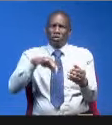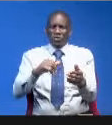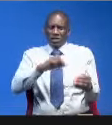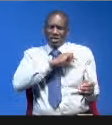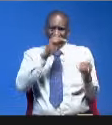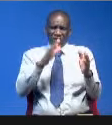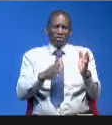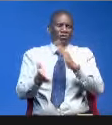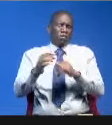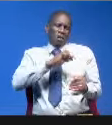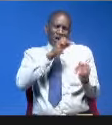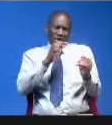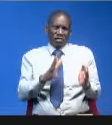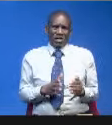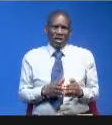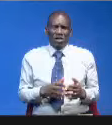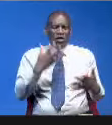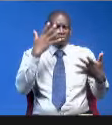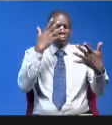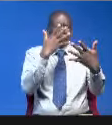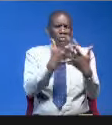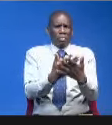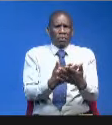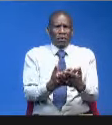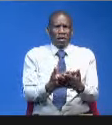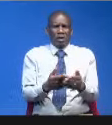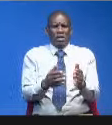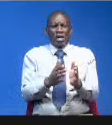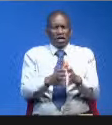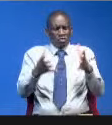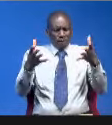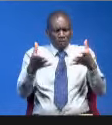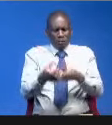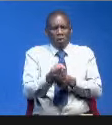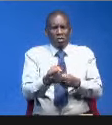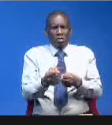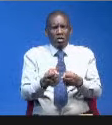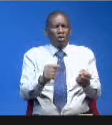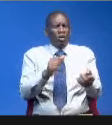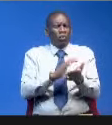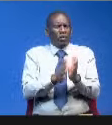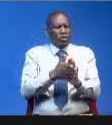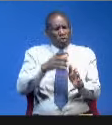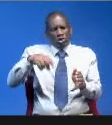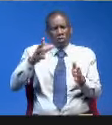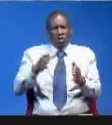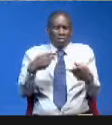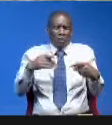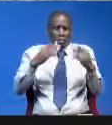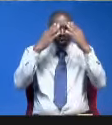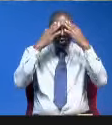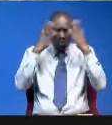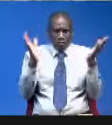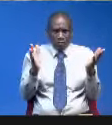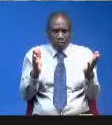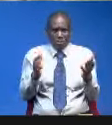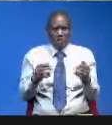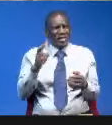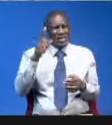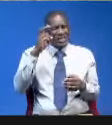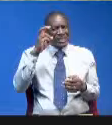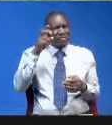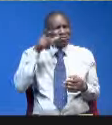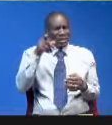wa zamani alikamatwa kiholela na kutekwa nyara isivyo halali na watu wasiojulikana wanaoshukiwa